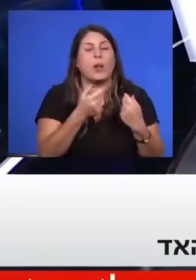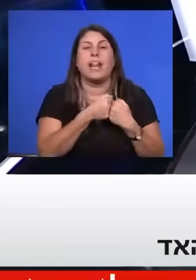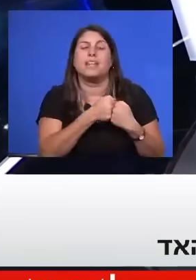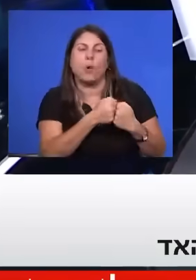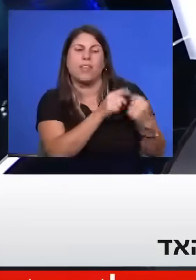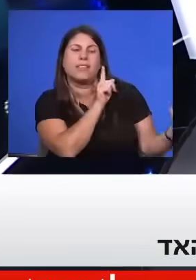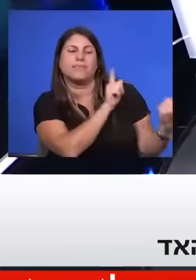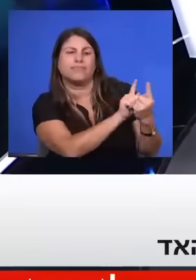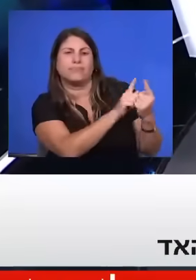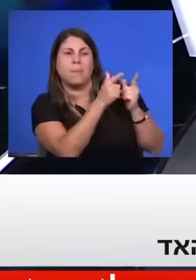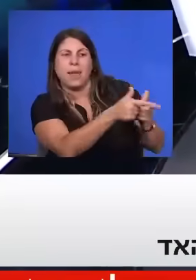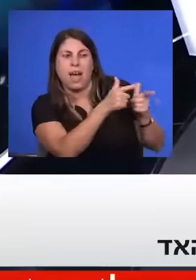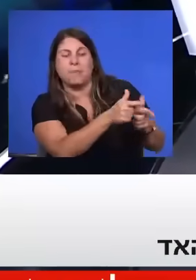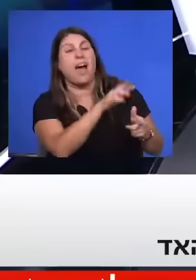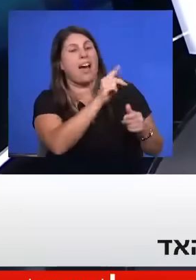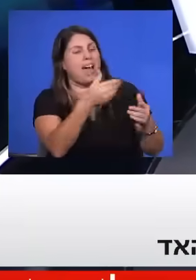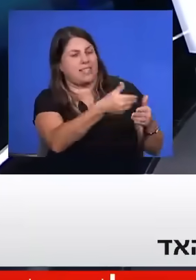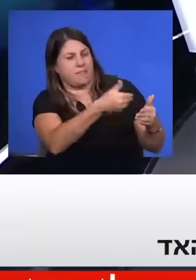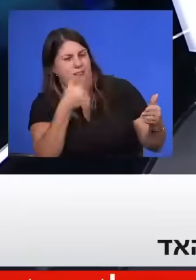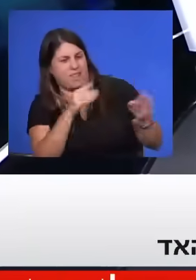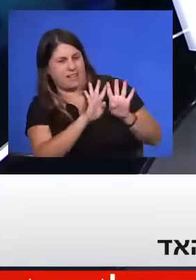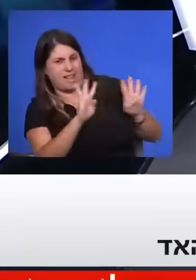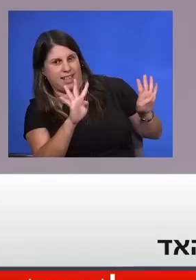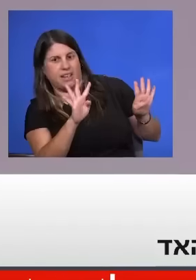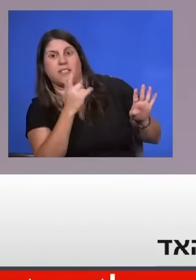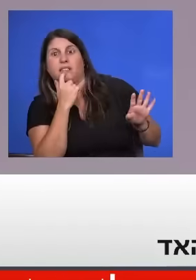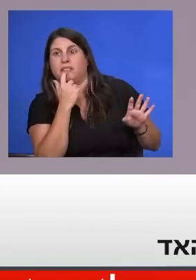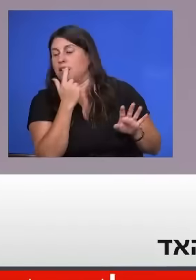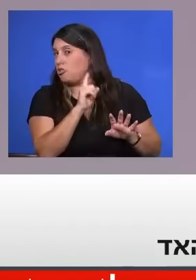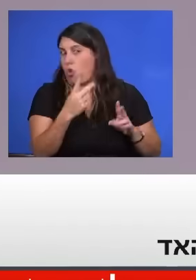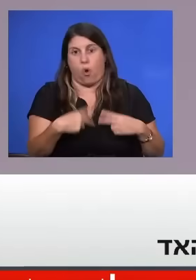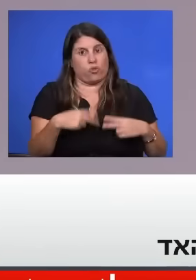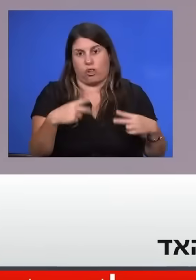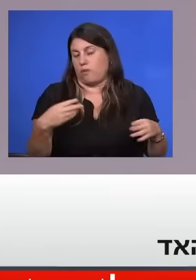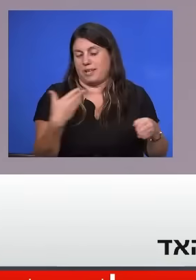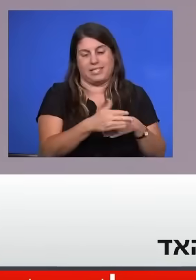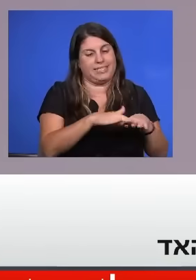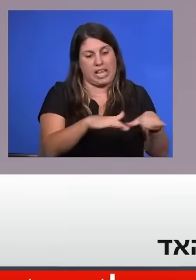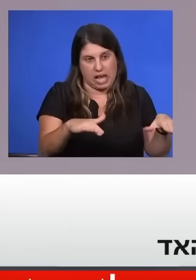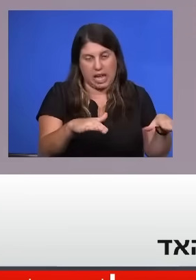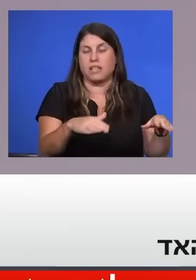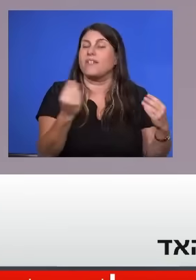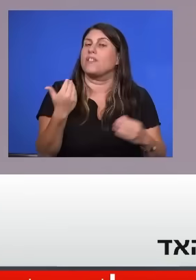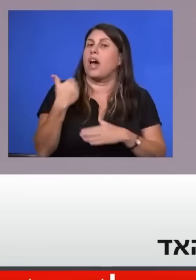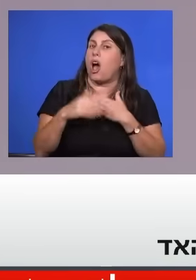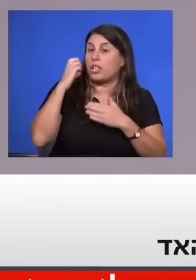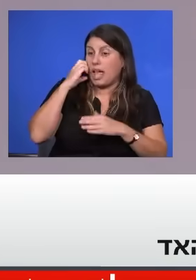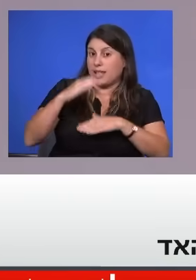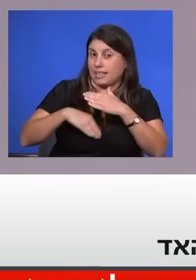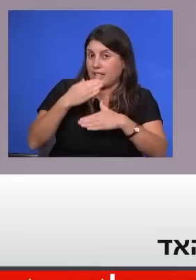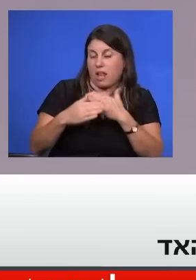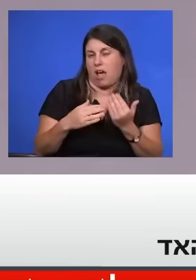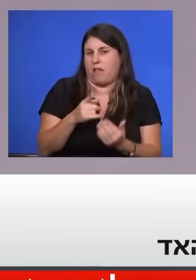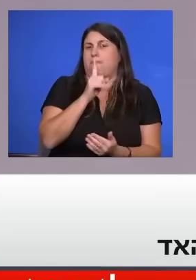רק מעבר לגדרות. רוצים לומר, לא חוששים מתמרון קרקעי. נקודה אחרונה, נסראללה, כפי שאמרנו השבוע, טרם פצע את פיו מאז תחילת המלחמה,